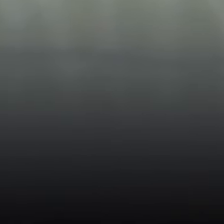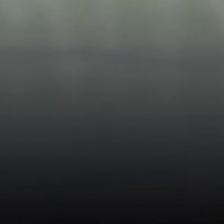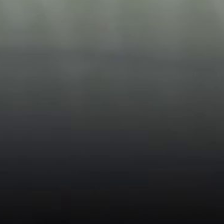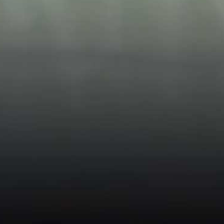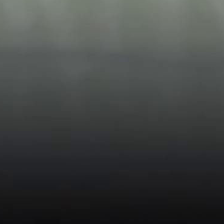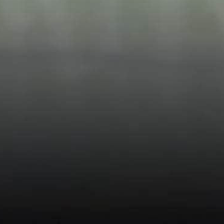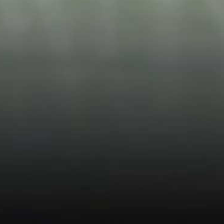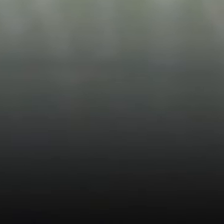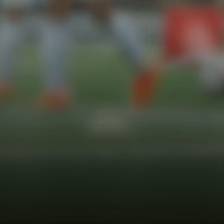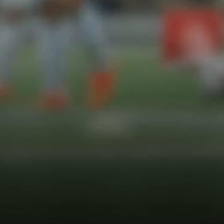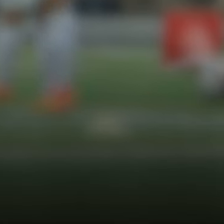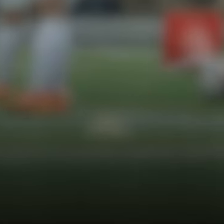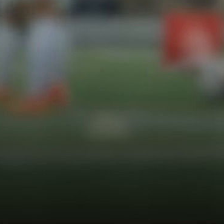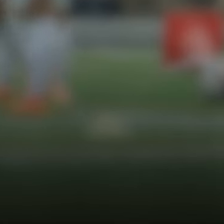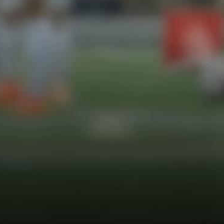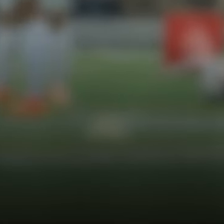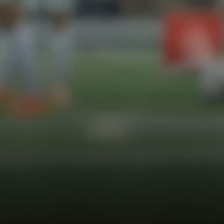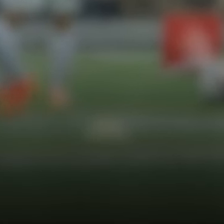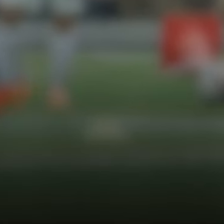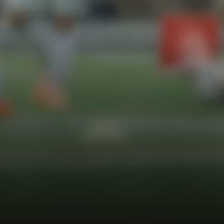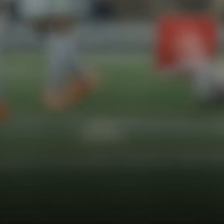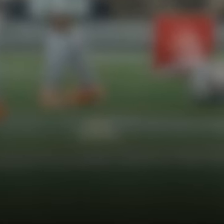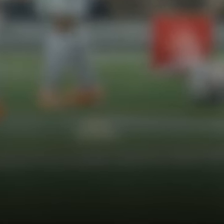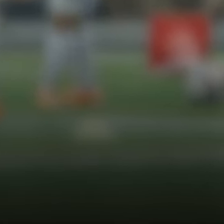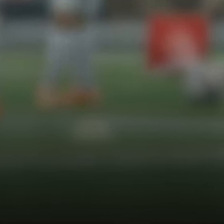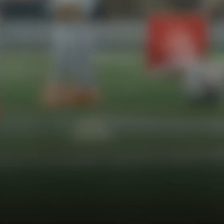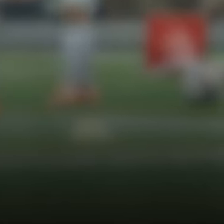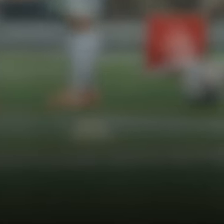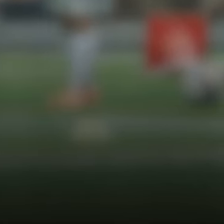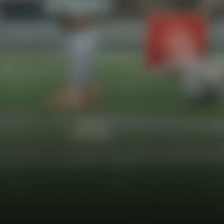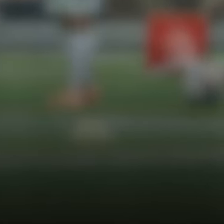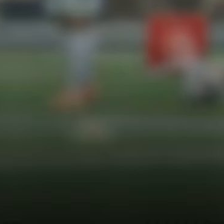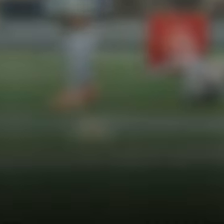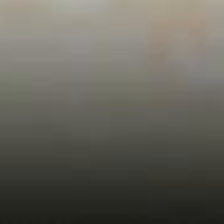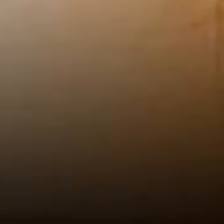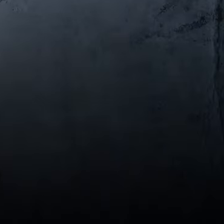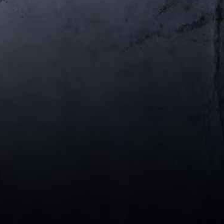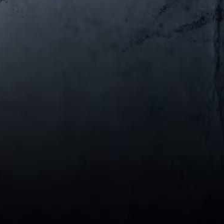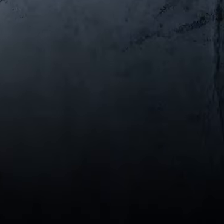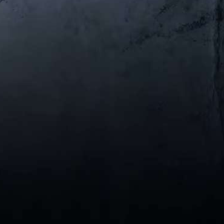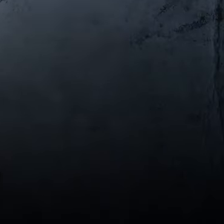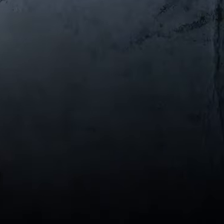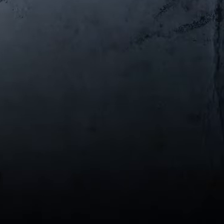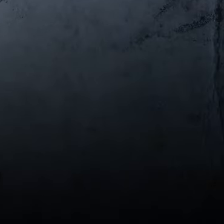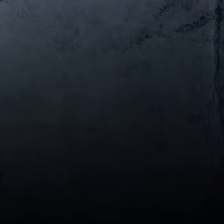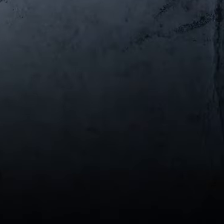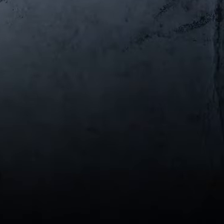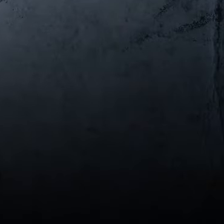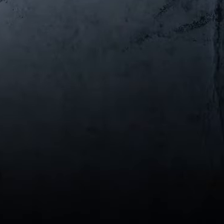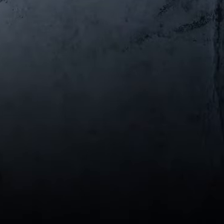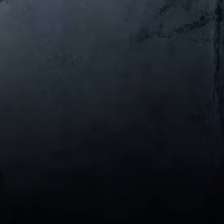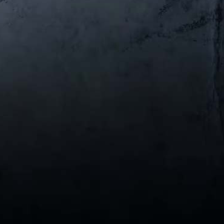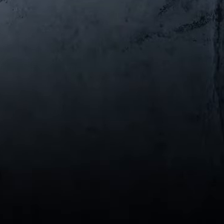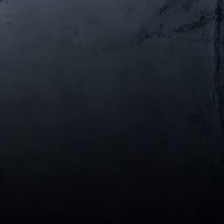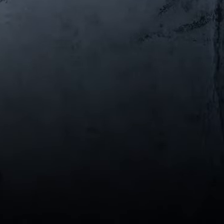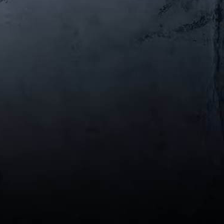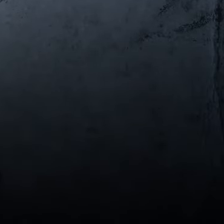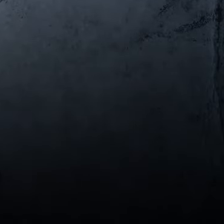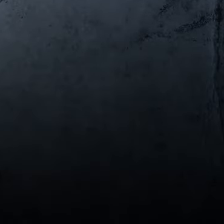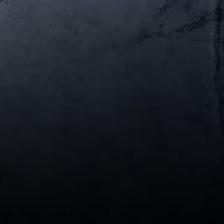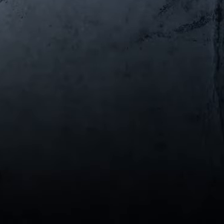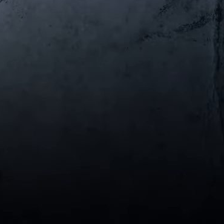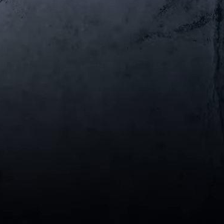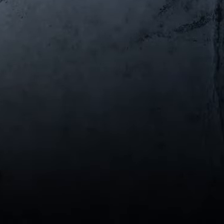있게 도와달라거나 축구를 못한다는 생각에 숨막힌다고 답했습니다. 가해 남학생 부모들은 더 크게